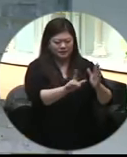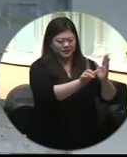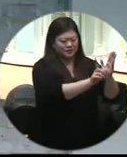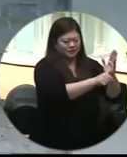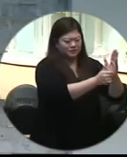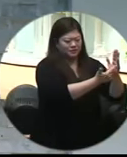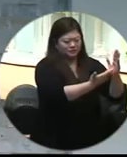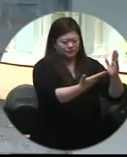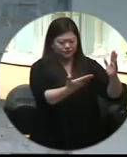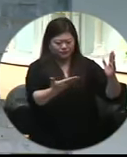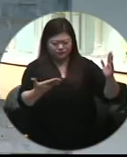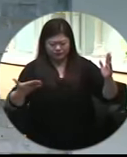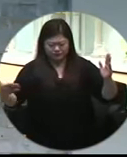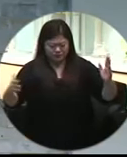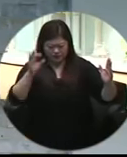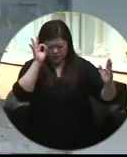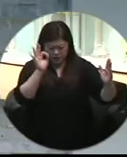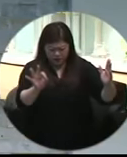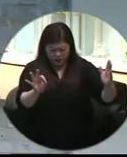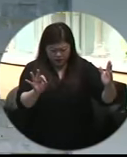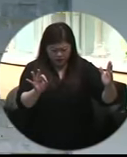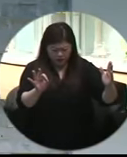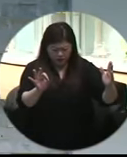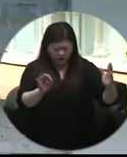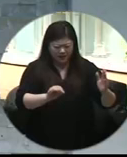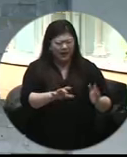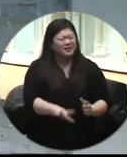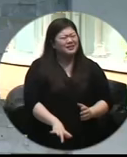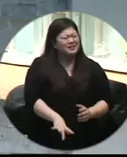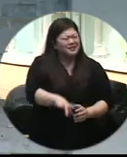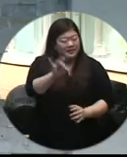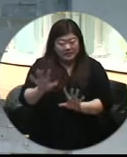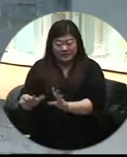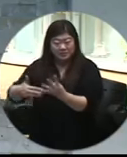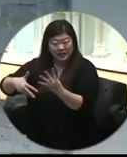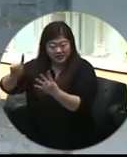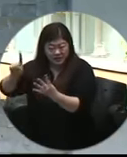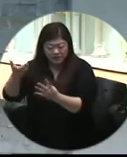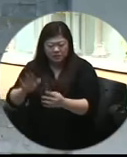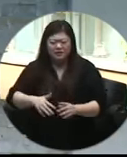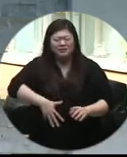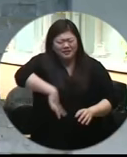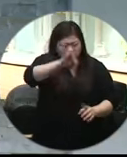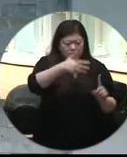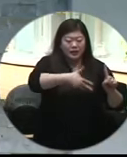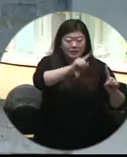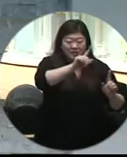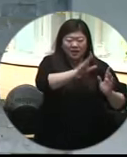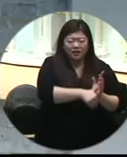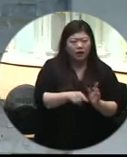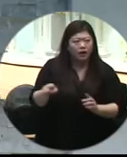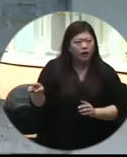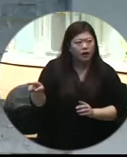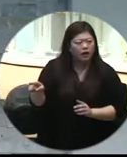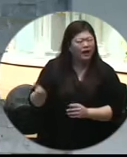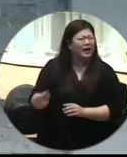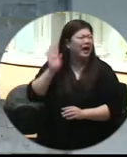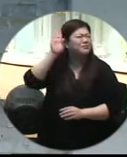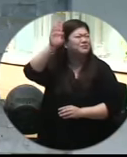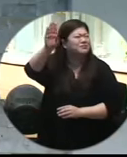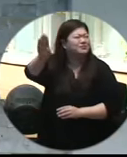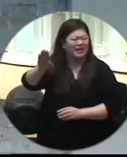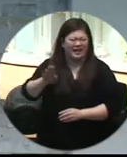이제 생각지도 못한 일들이 우리 환경 속에 비일비재하게 일어나게 되어